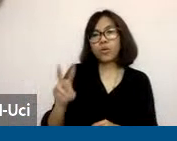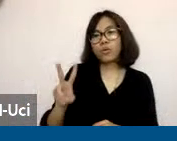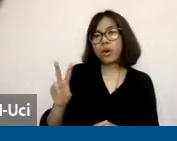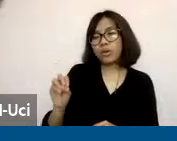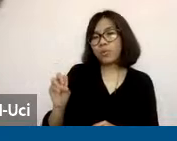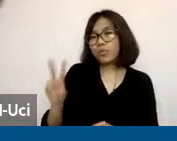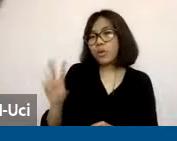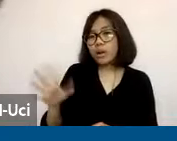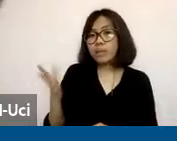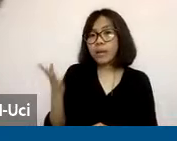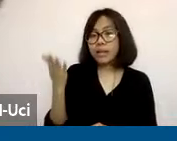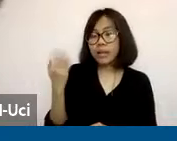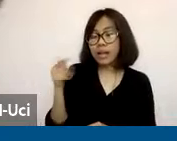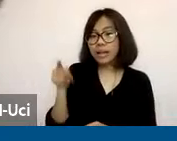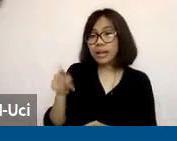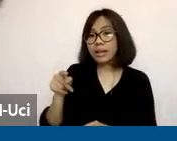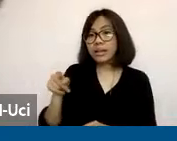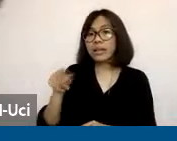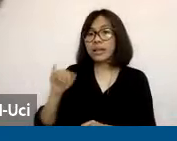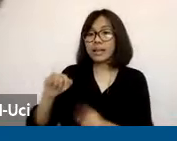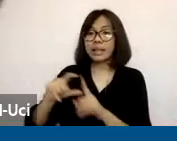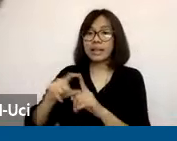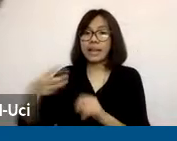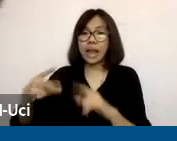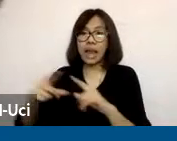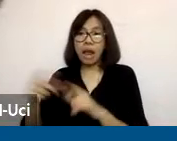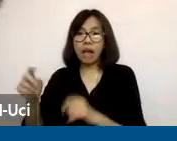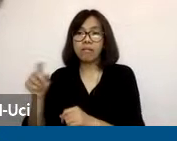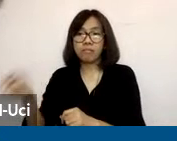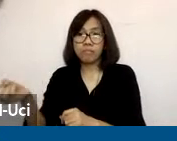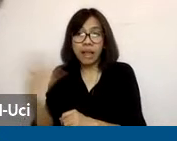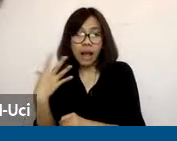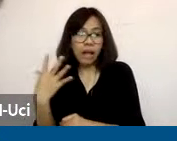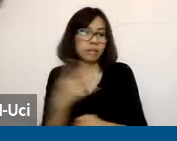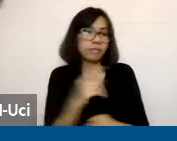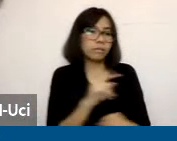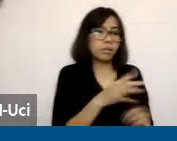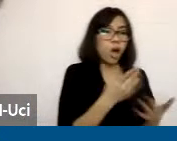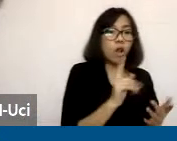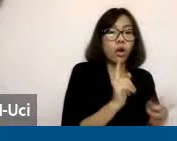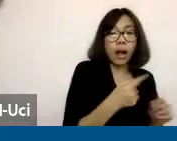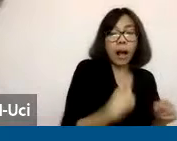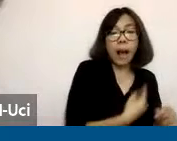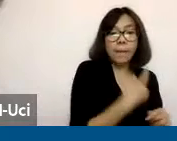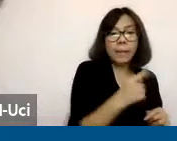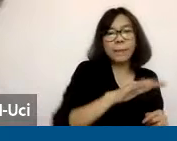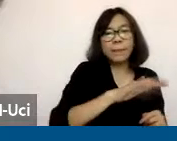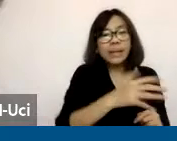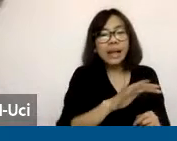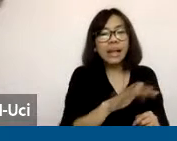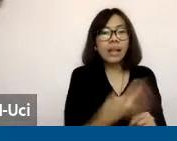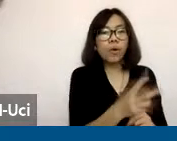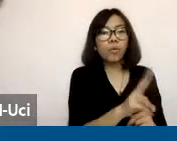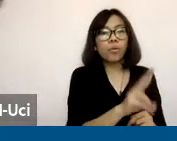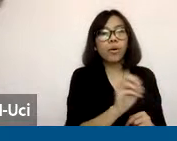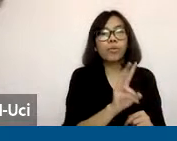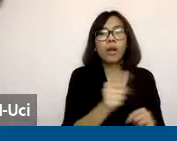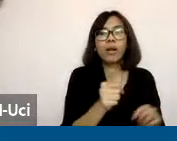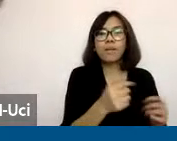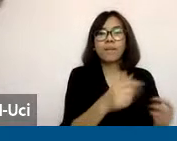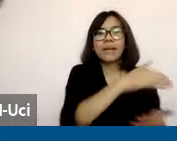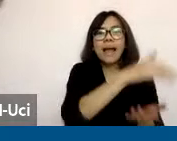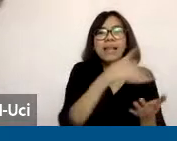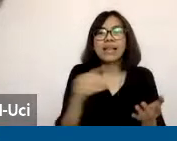kemudian di jadikan acuan oleh idea sementara yang kami ajarkan acuan adalah perkiraan ditahun 2026